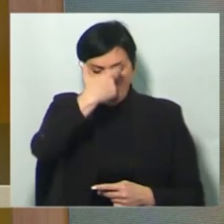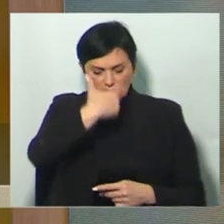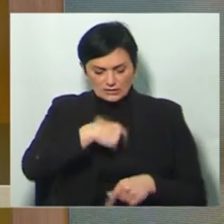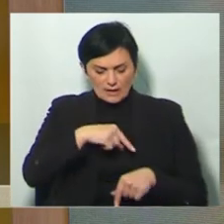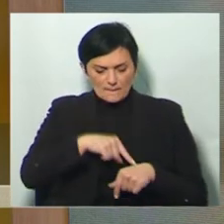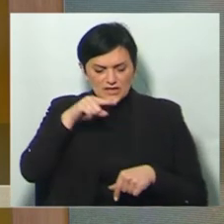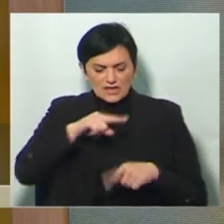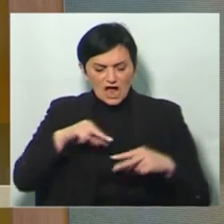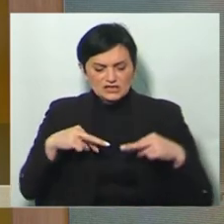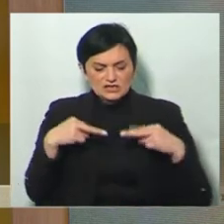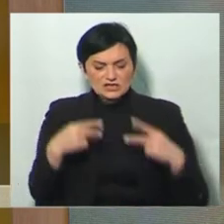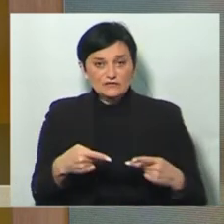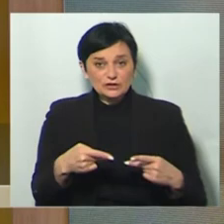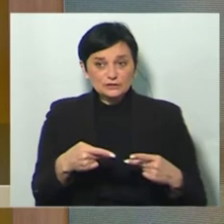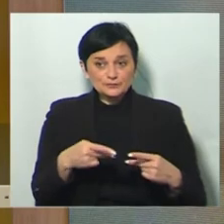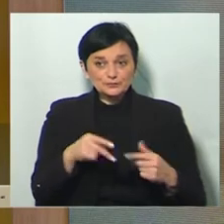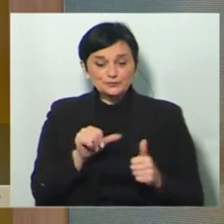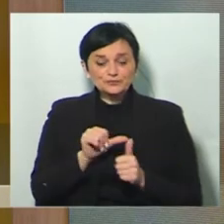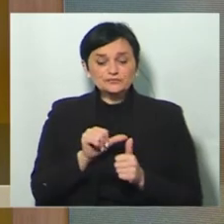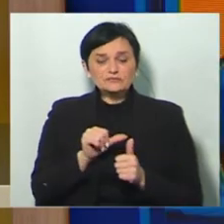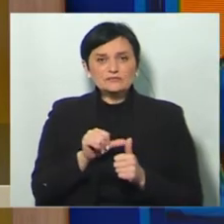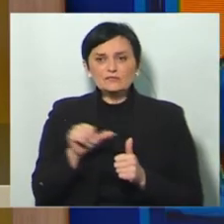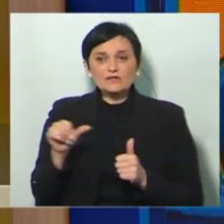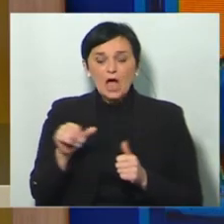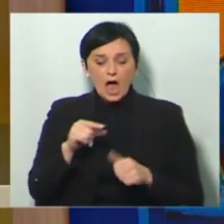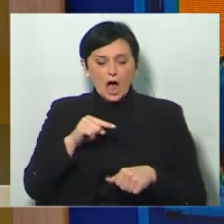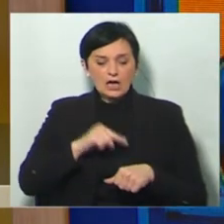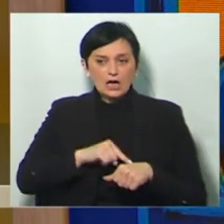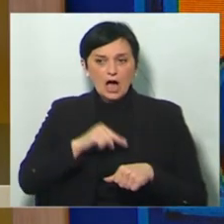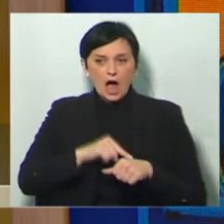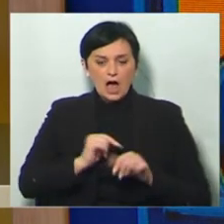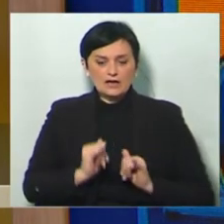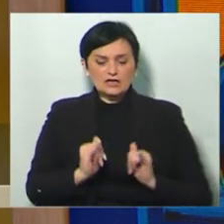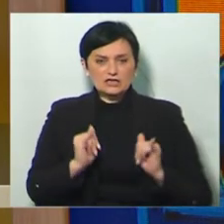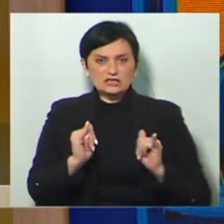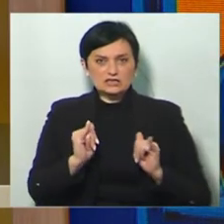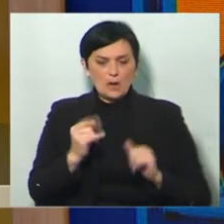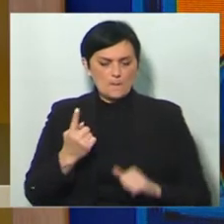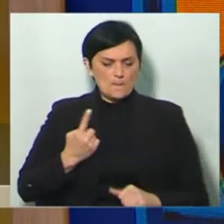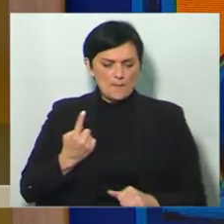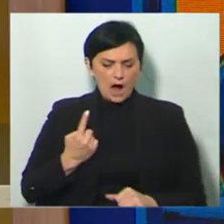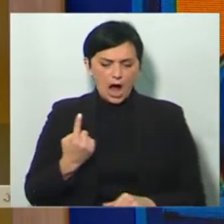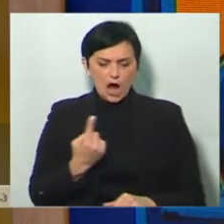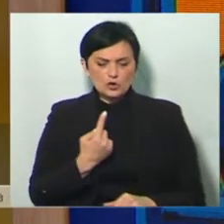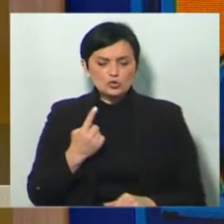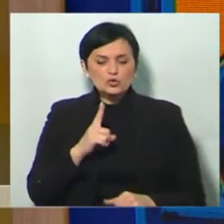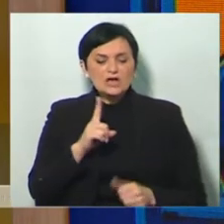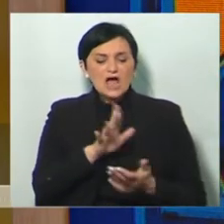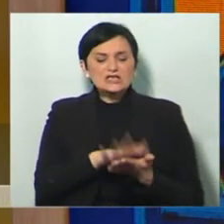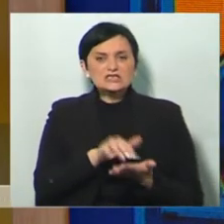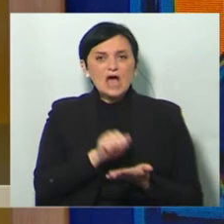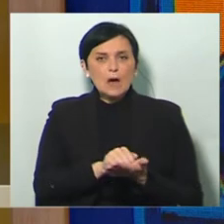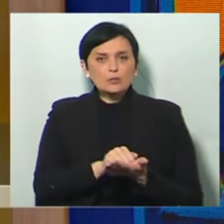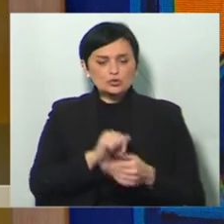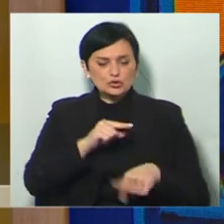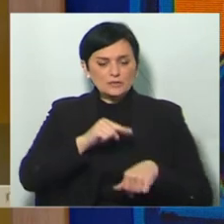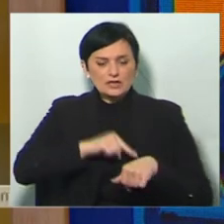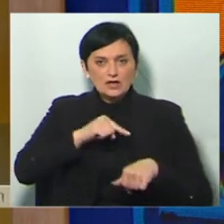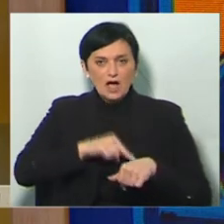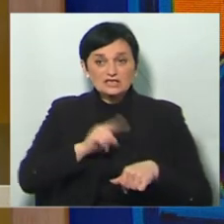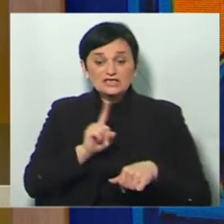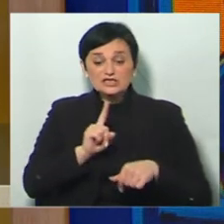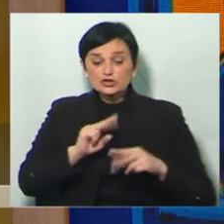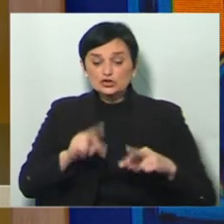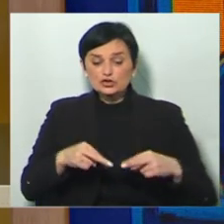ra garda imisa ro aghzravs martoobis da uzlevel gantsdas ras apuchebs es martoobis gantsda